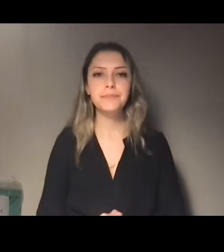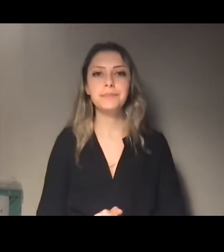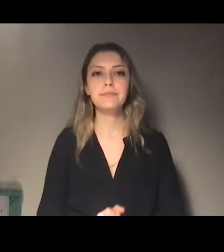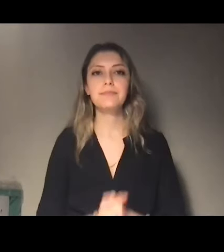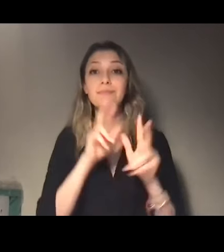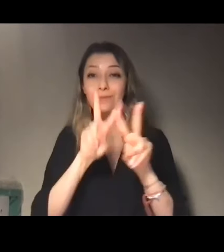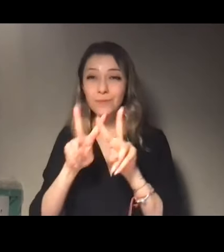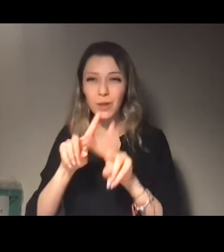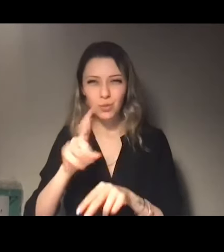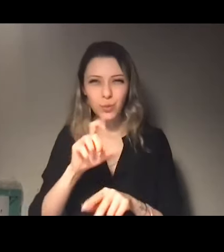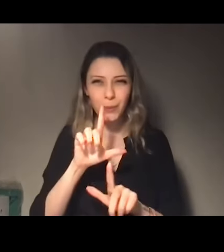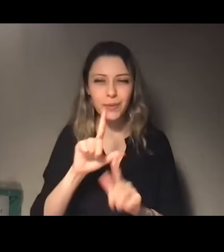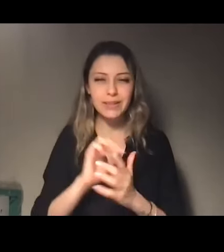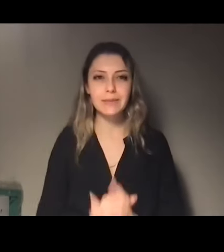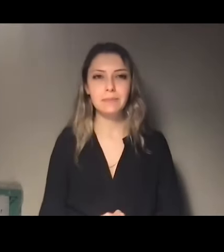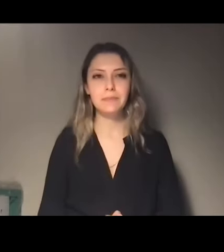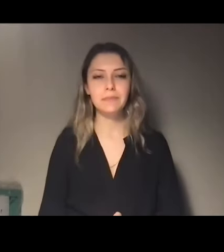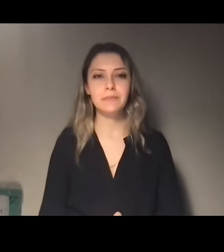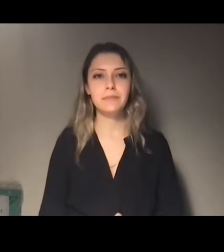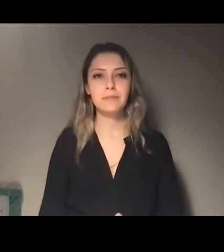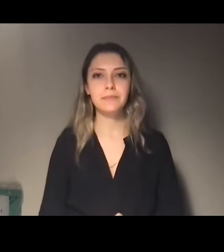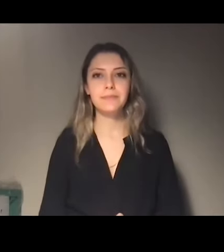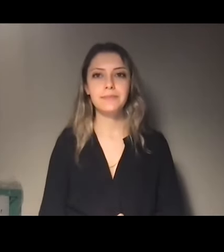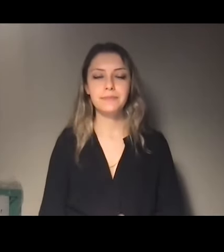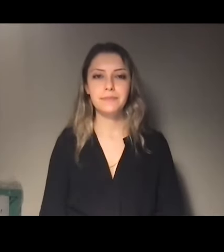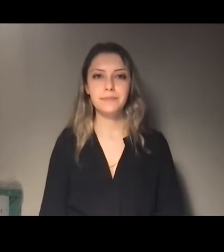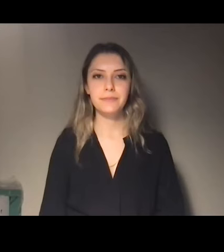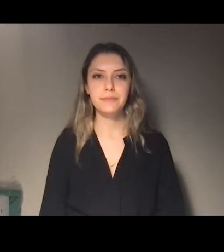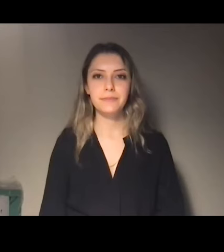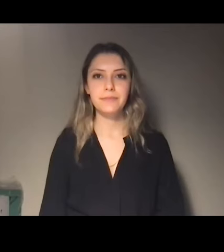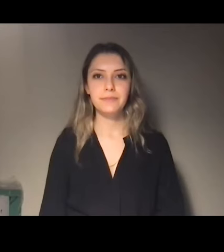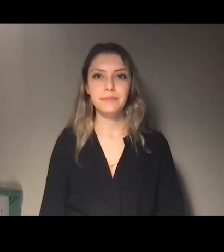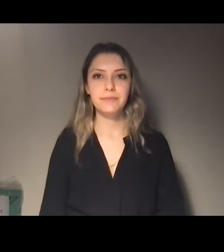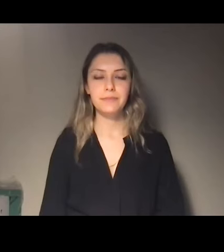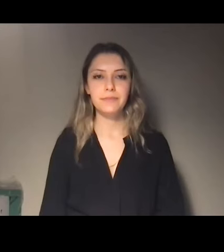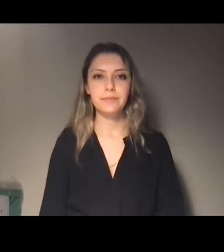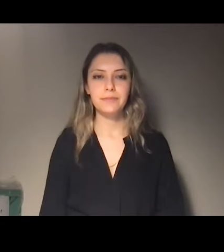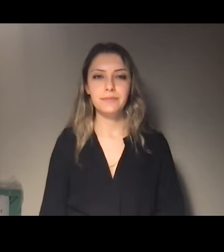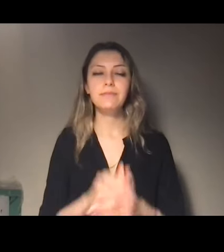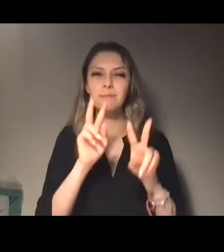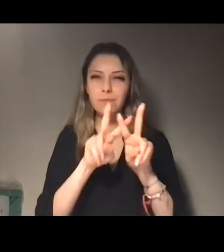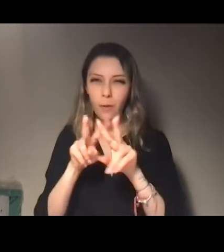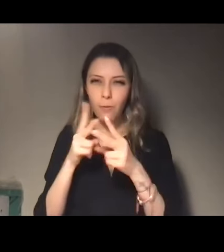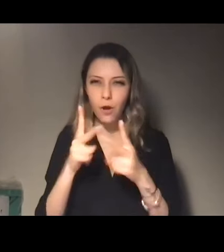müsaade ederseniz hemen şeyi açıyorum, web sitesini açıyorum.